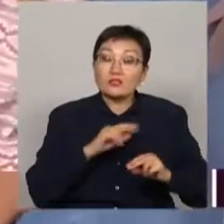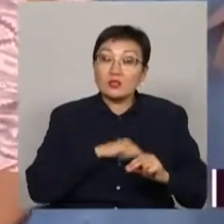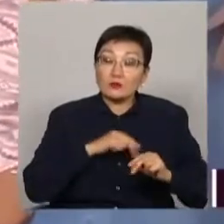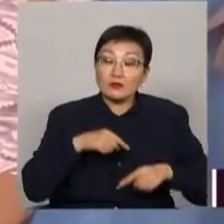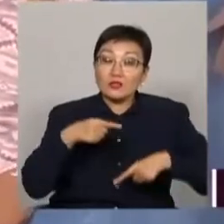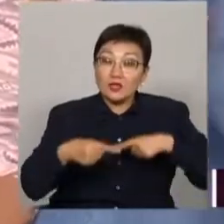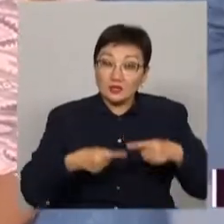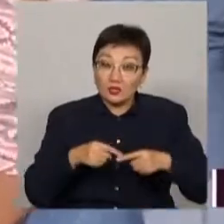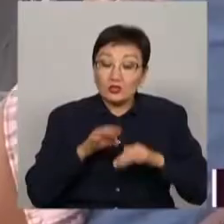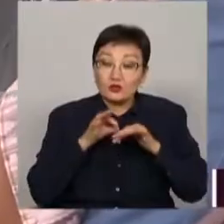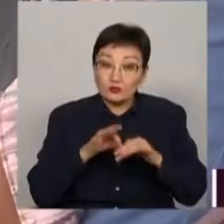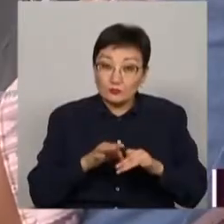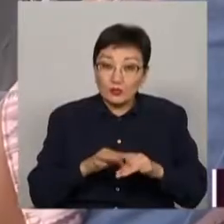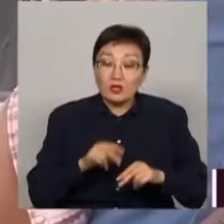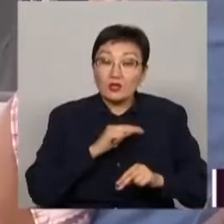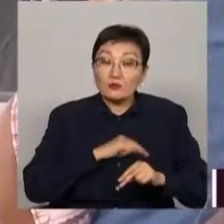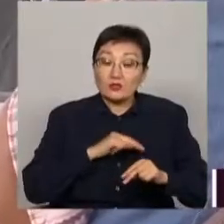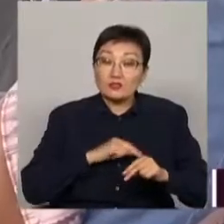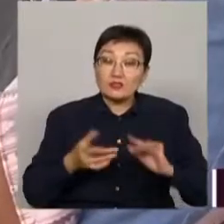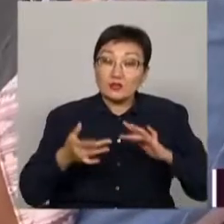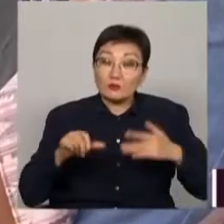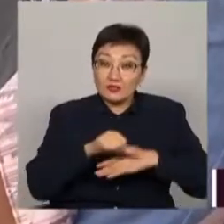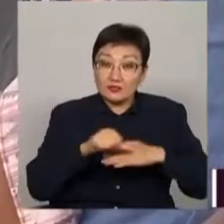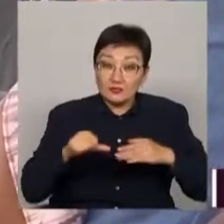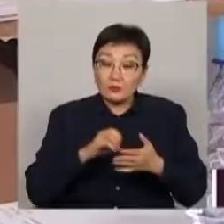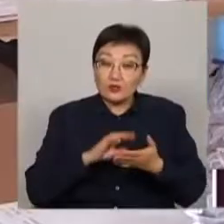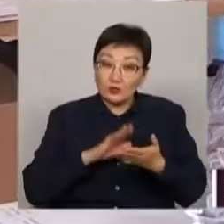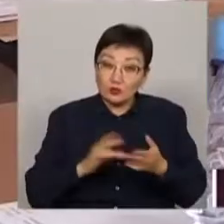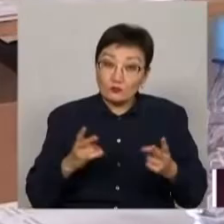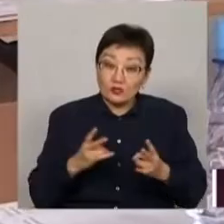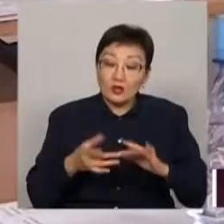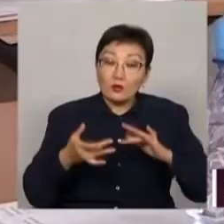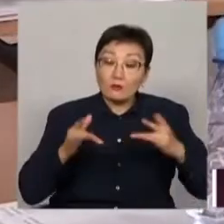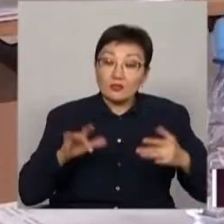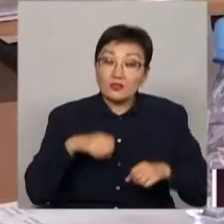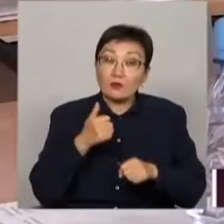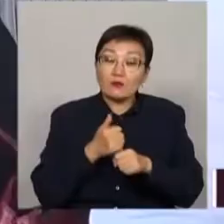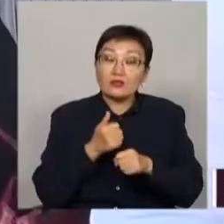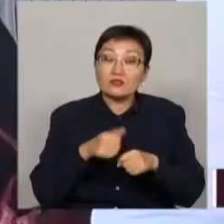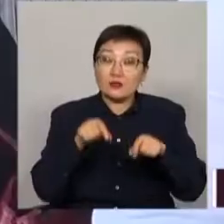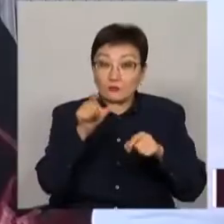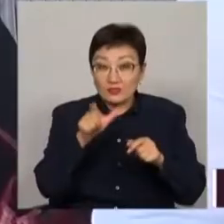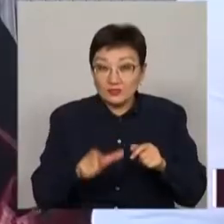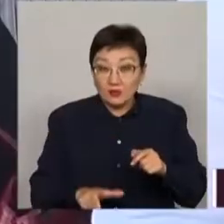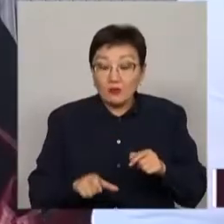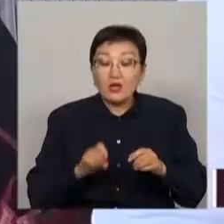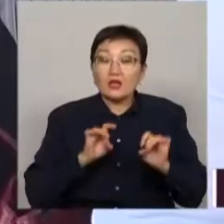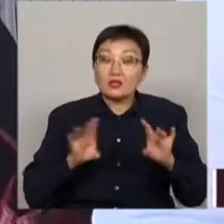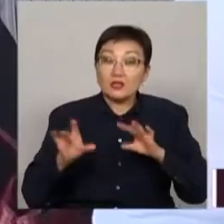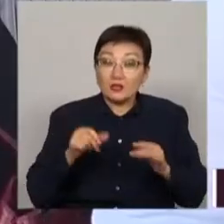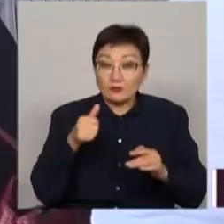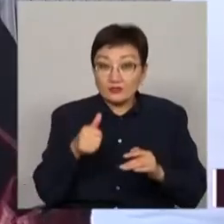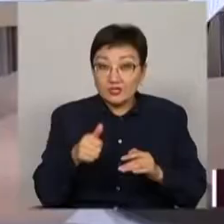арқылы жүргізілмек. Ол үшін еңбек.кз порталында тіркеуден өту керек. Сайттың басты бетіндегі жәрмеңке баннерін басып,